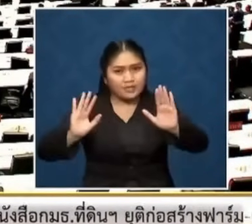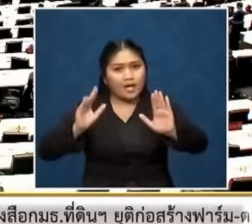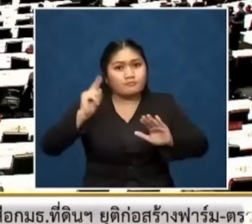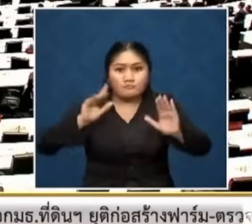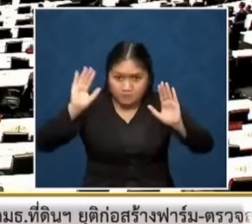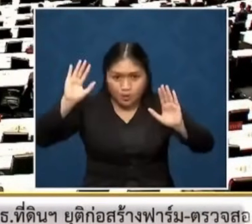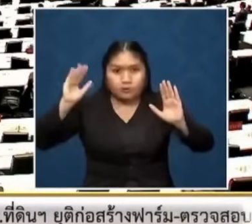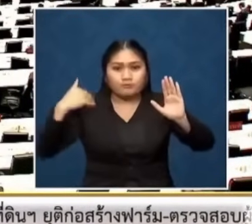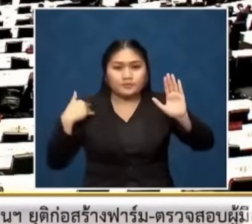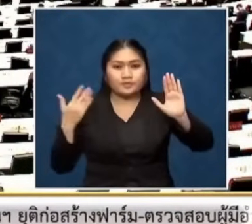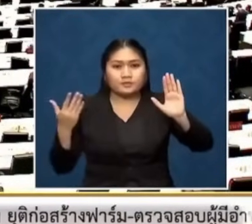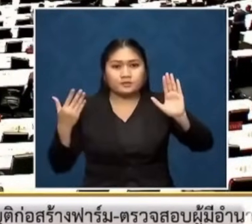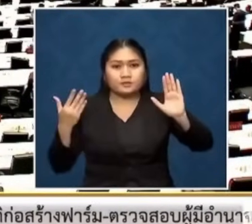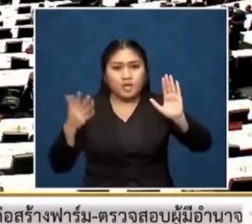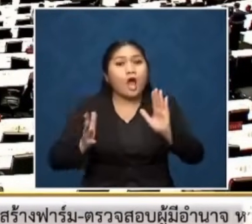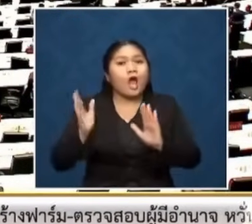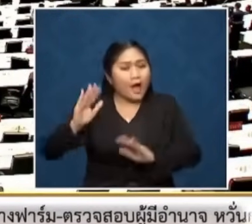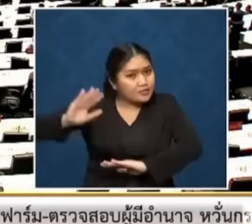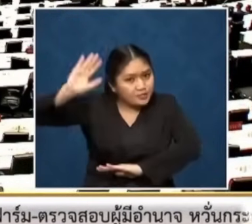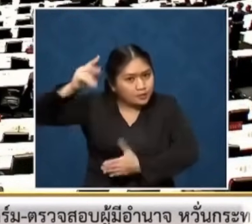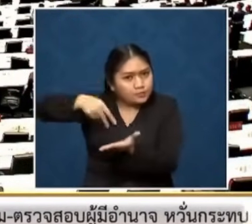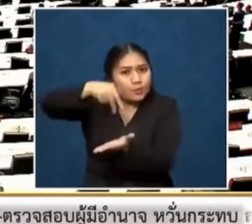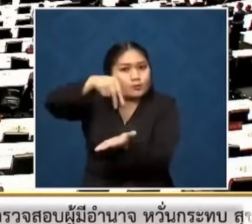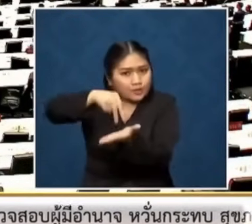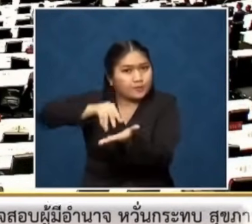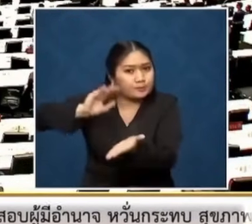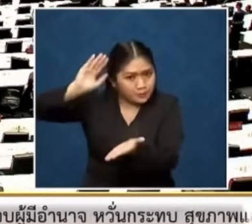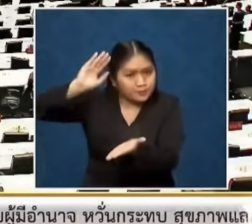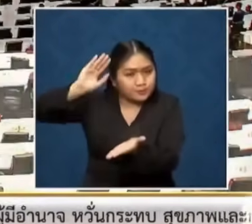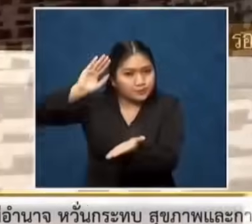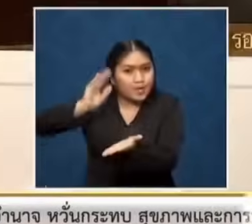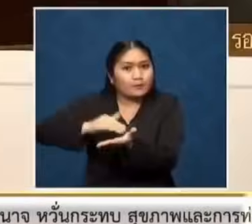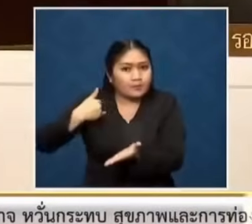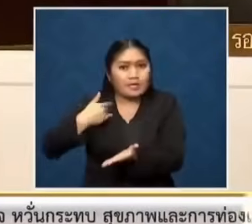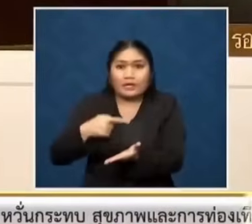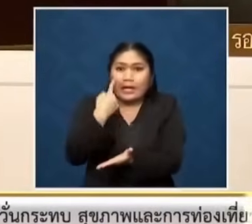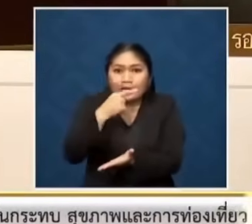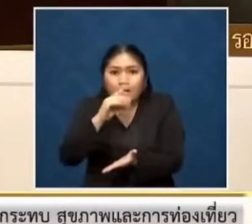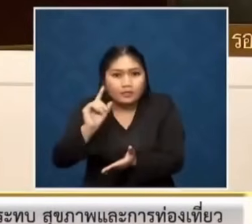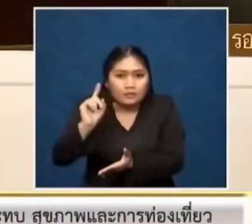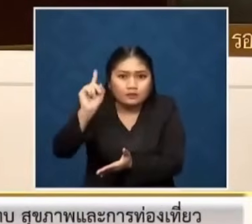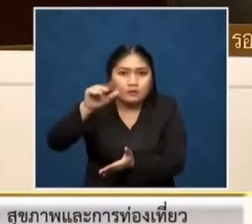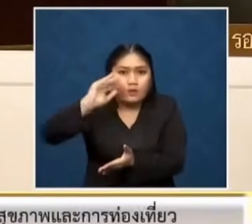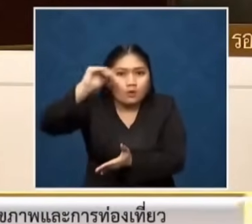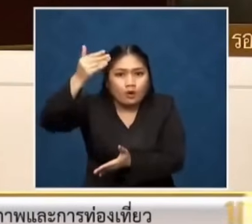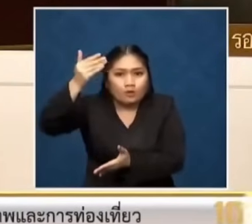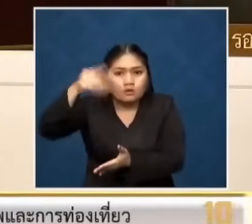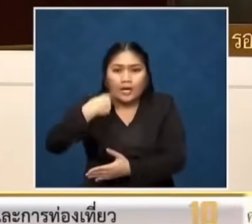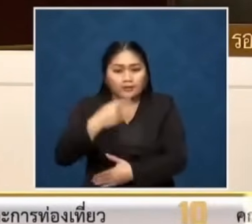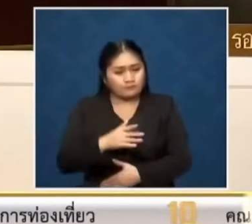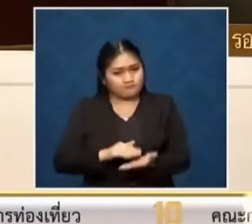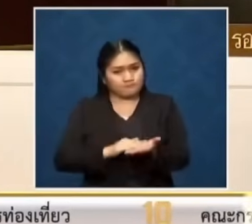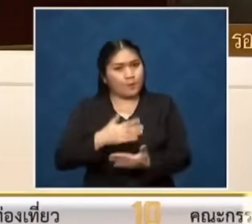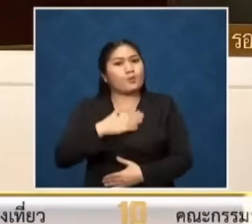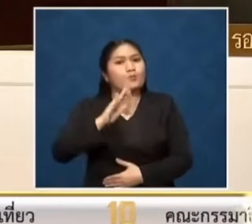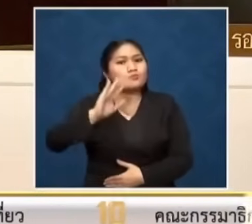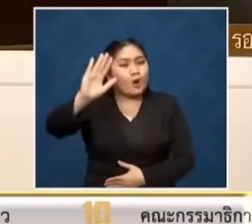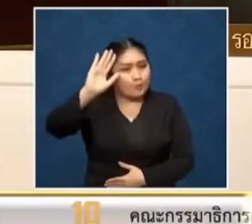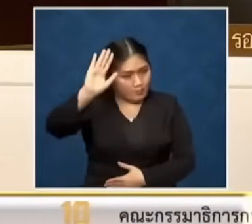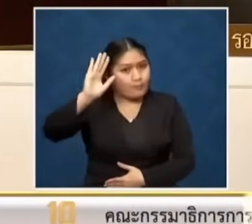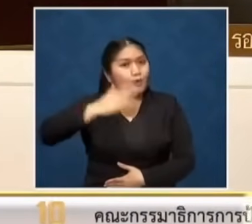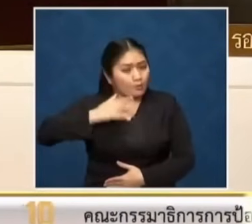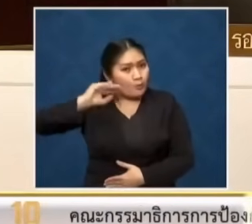มือยืนขึ้นยกมือพ้นที่สะคือการประท้วงคร ับ เอาท่านไหนก่อนครับ ท่านประธานที่เคารพครับผมชัยวัฒ